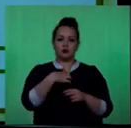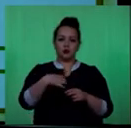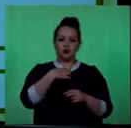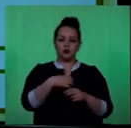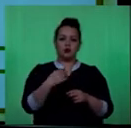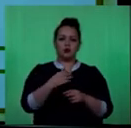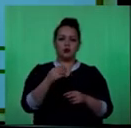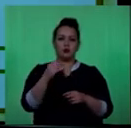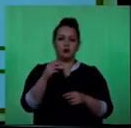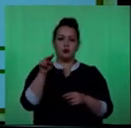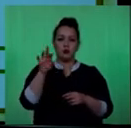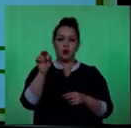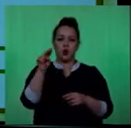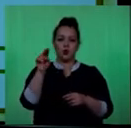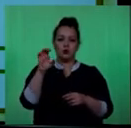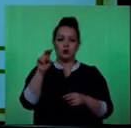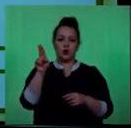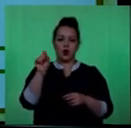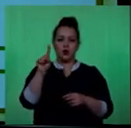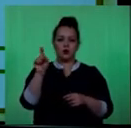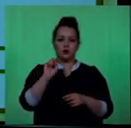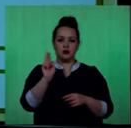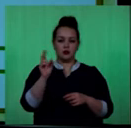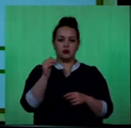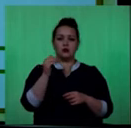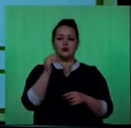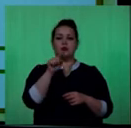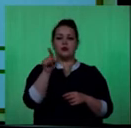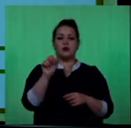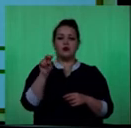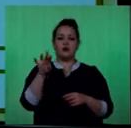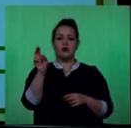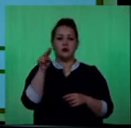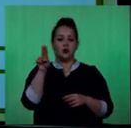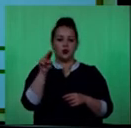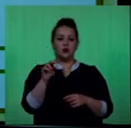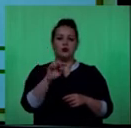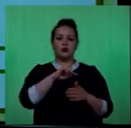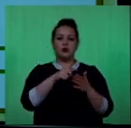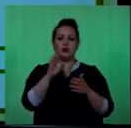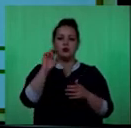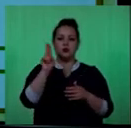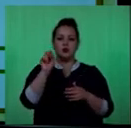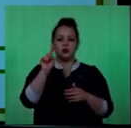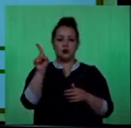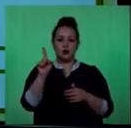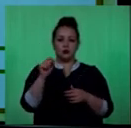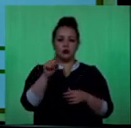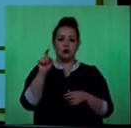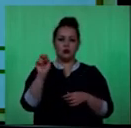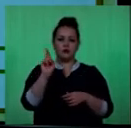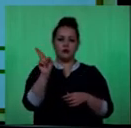подсказка дай ли приставка под корень сказ и суффикс к не